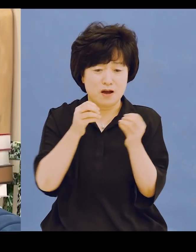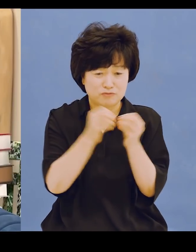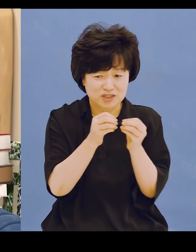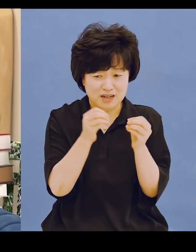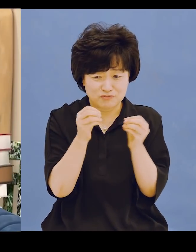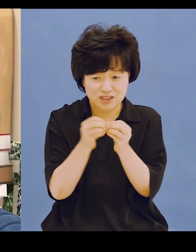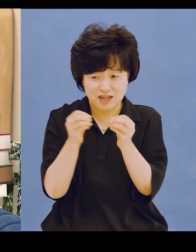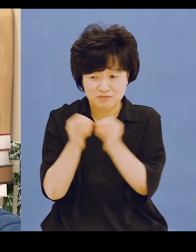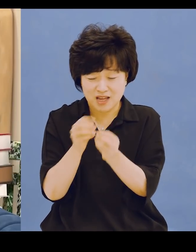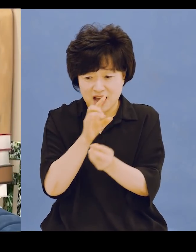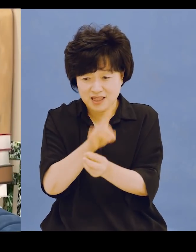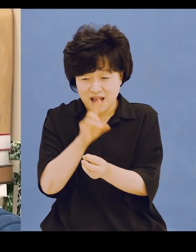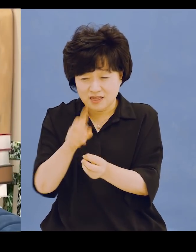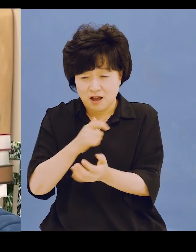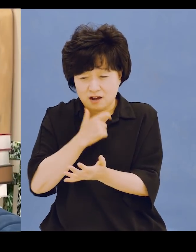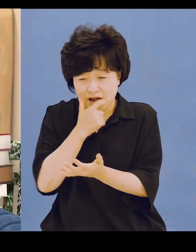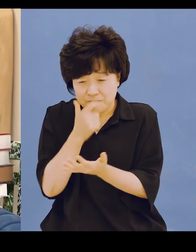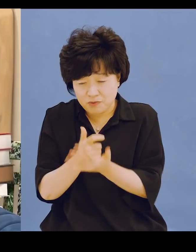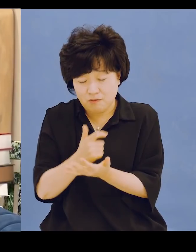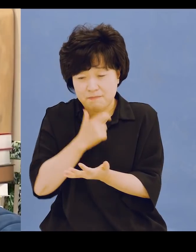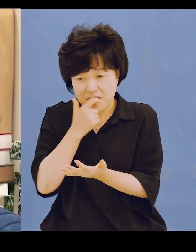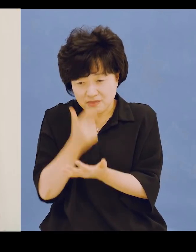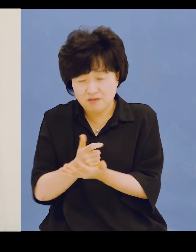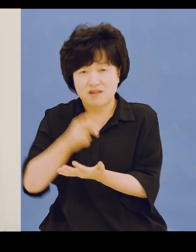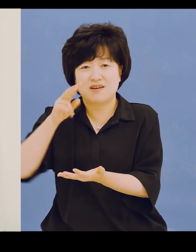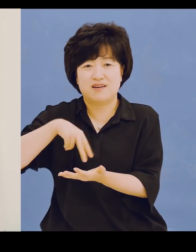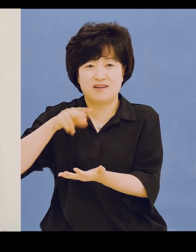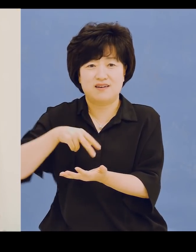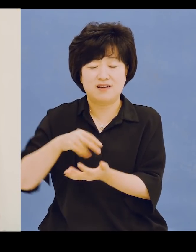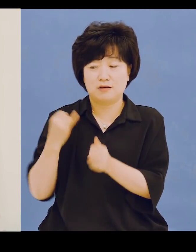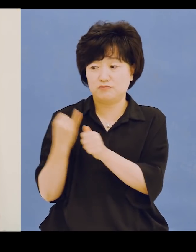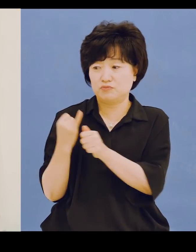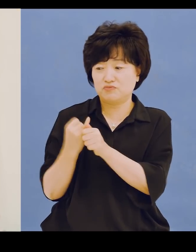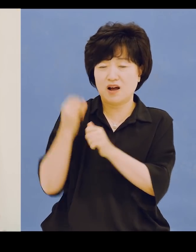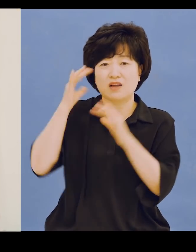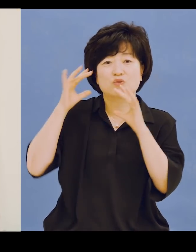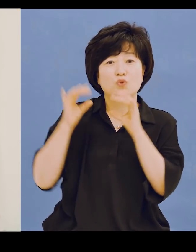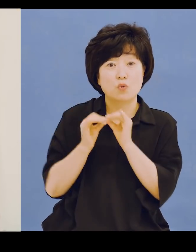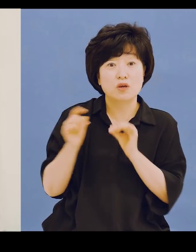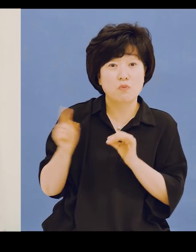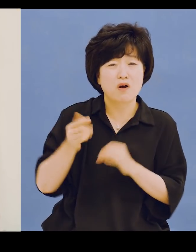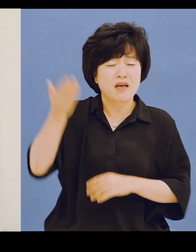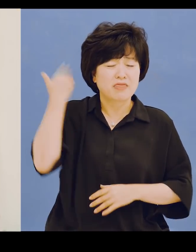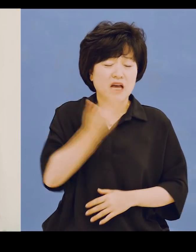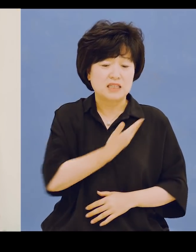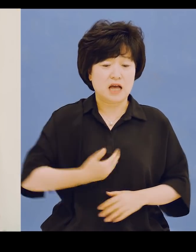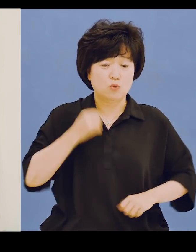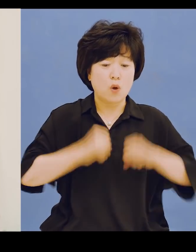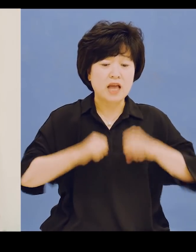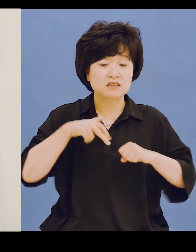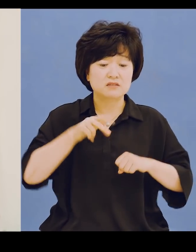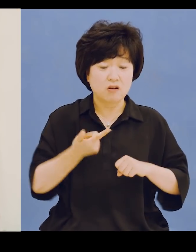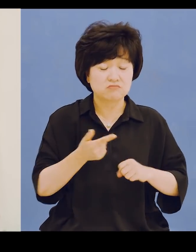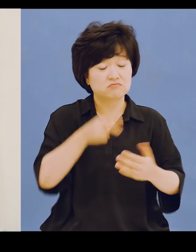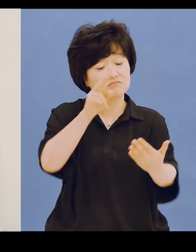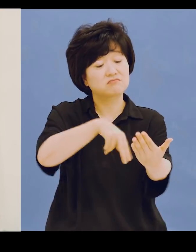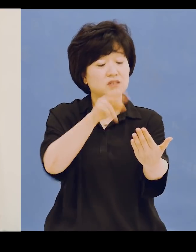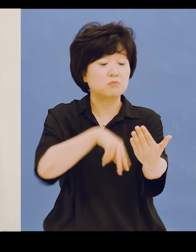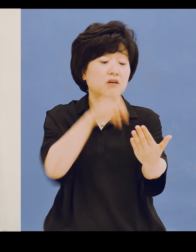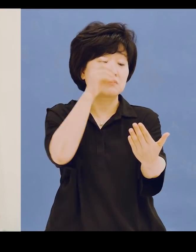하나하나에 감동하면서. 그래서 우리 부부가 동의하는 게 뭐냐면 옛날에는 사도행전을 읽으면 사도를